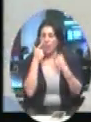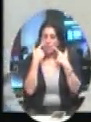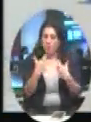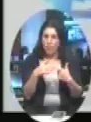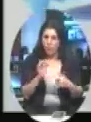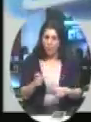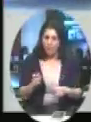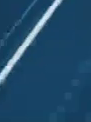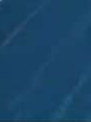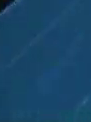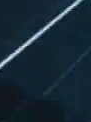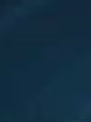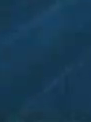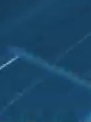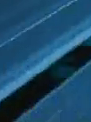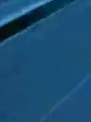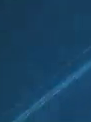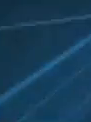נבחרי הציבור.